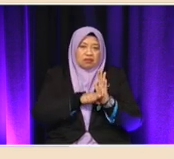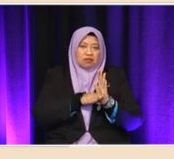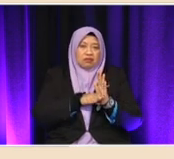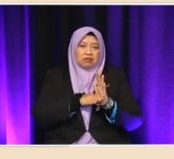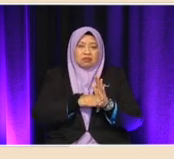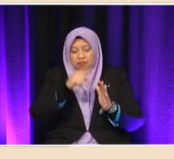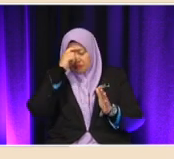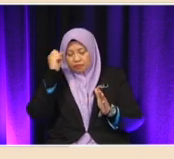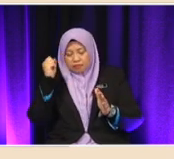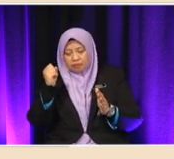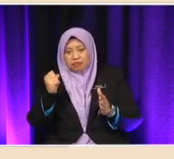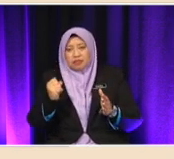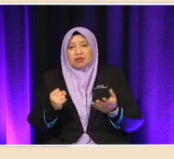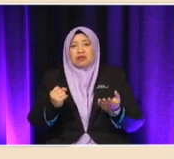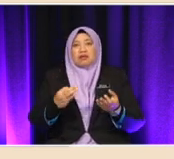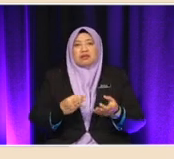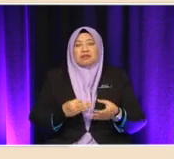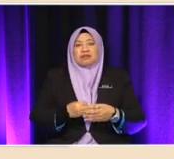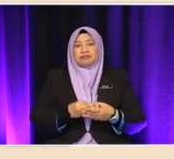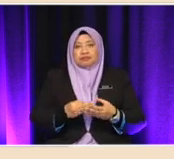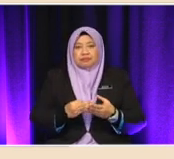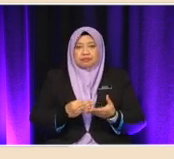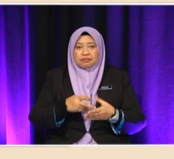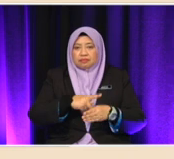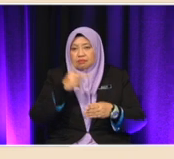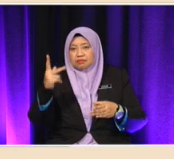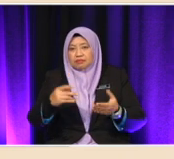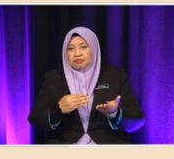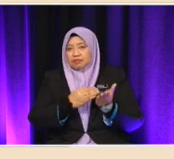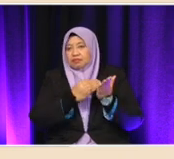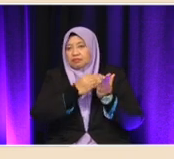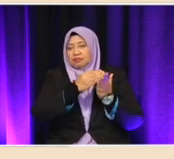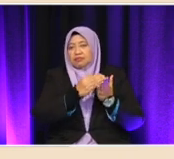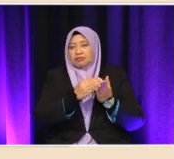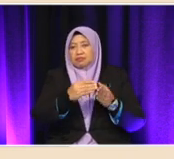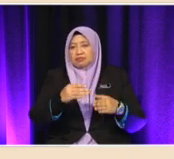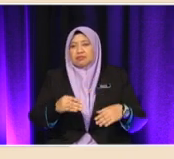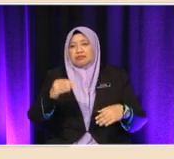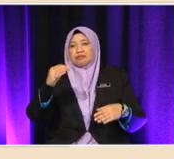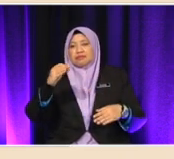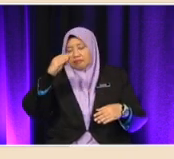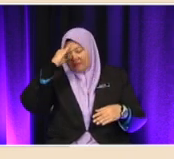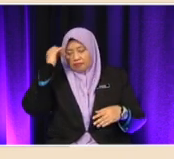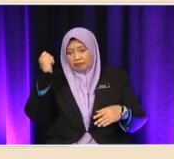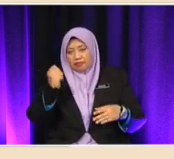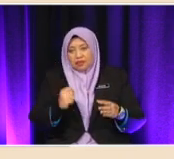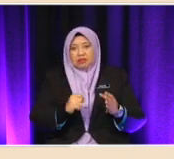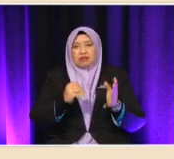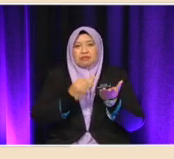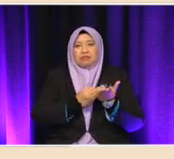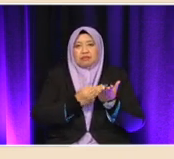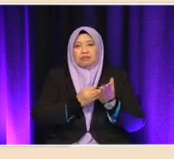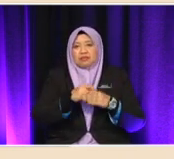pengeluaran meningkat Kenapa karena faktor pengeluaran memberi kesan kepada kos pengeluaran di dalam